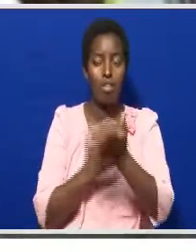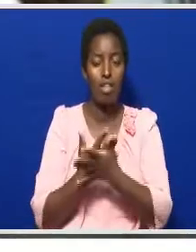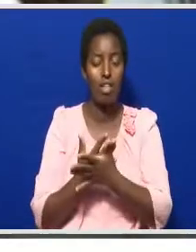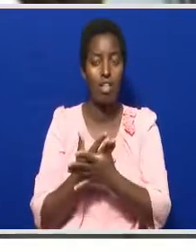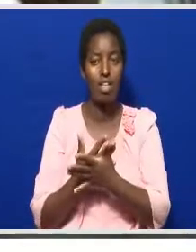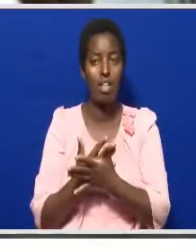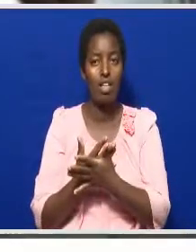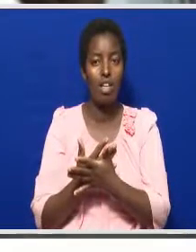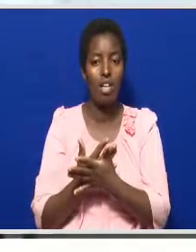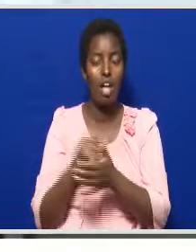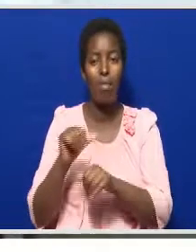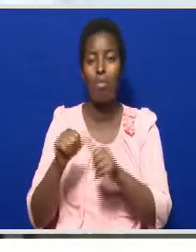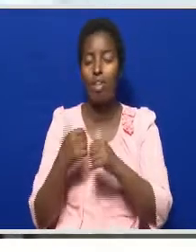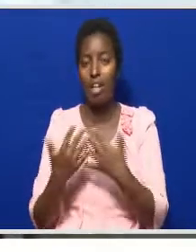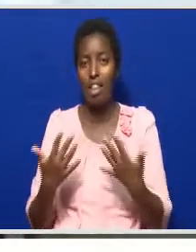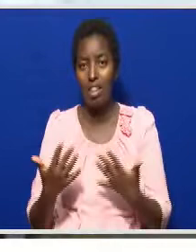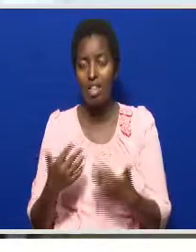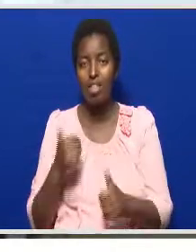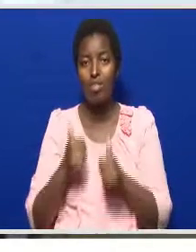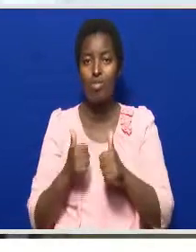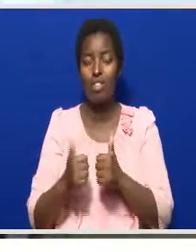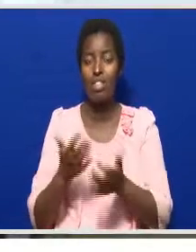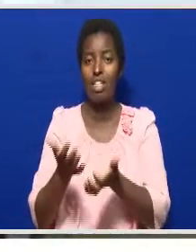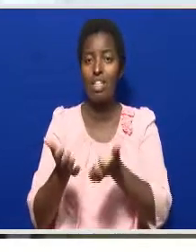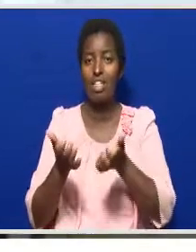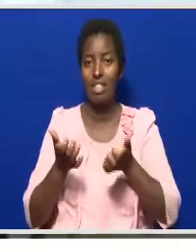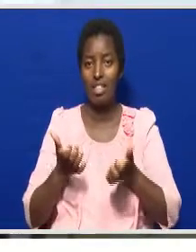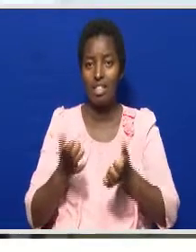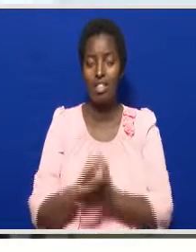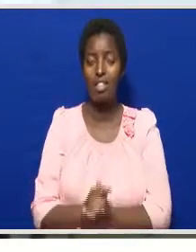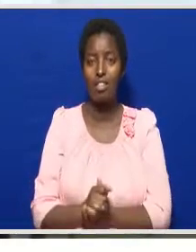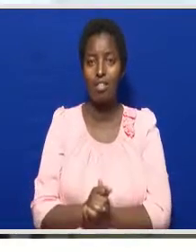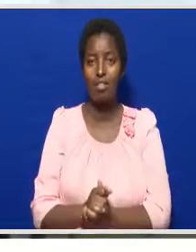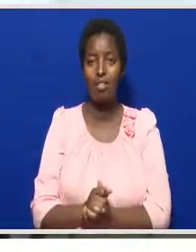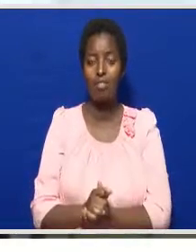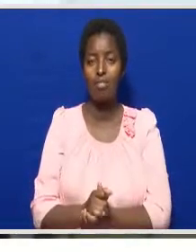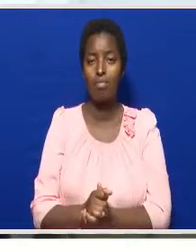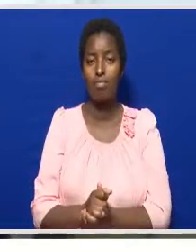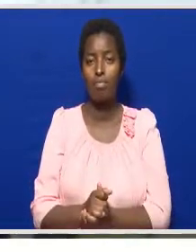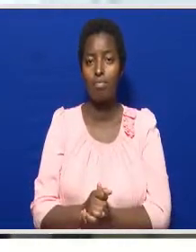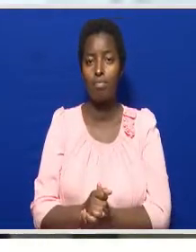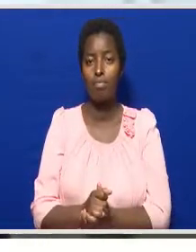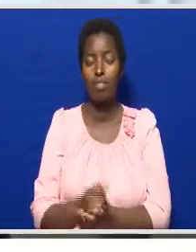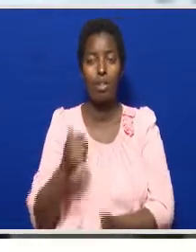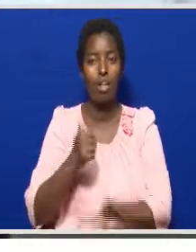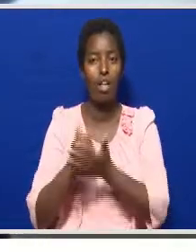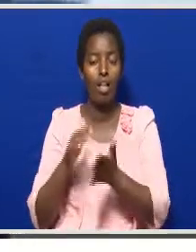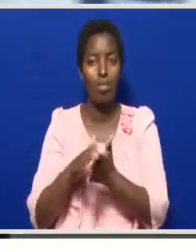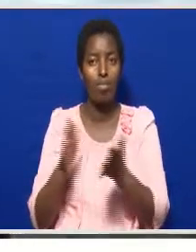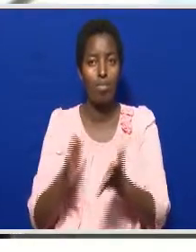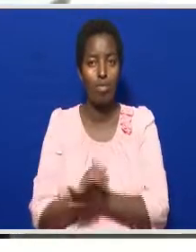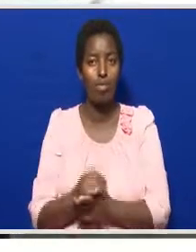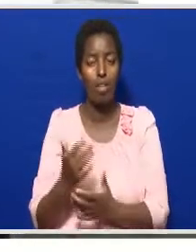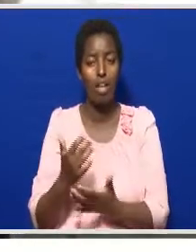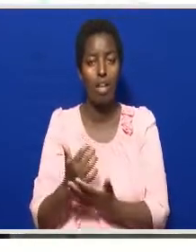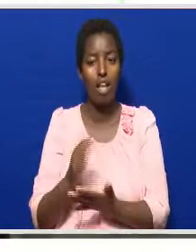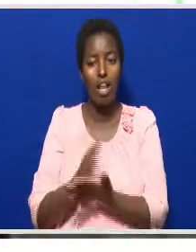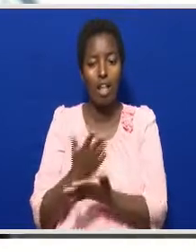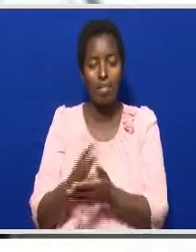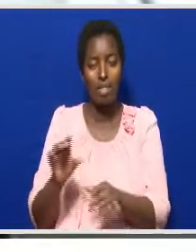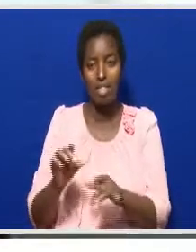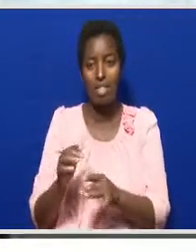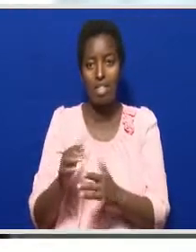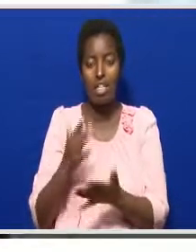ya vyombo, katika utensils, utensils, watusaidie vijiko,